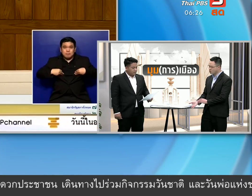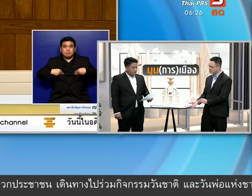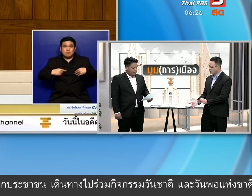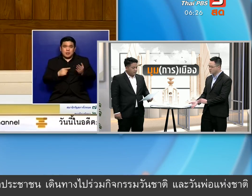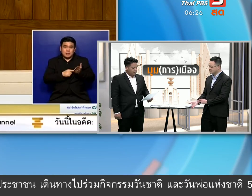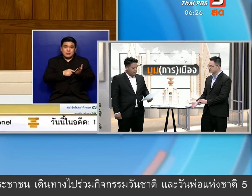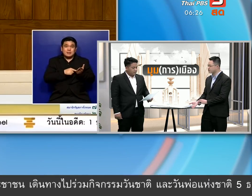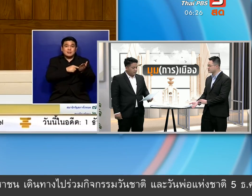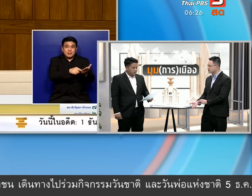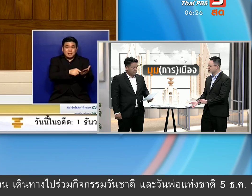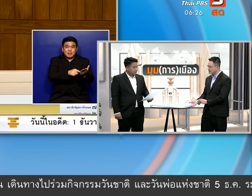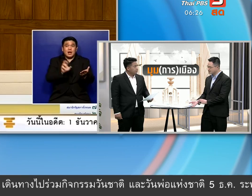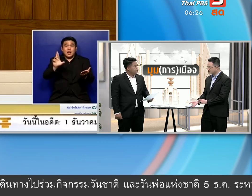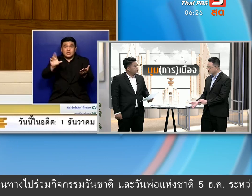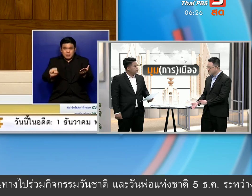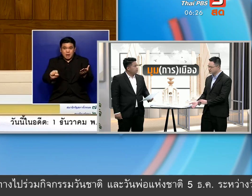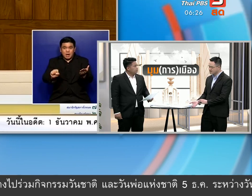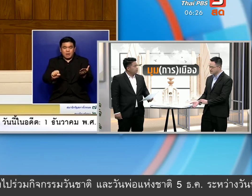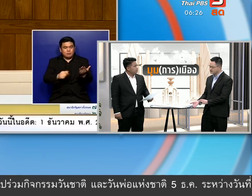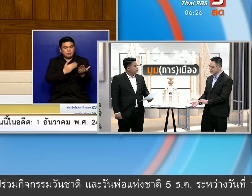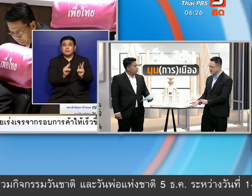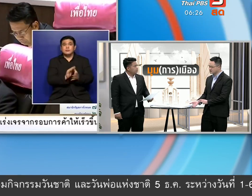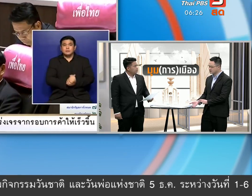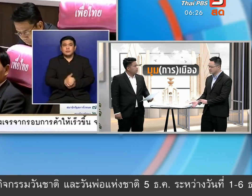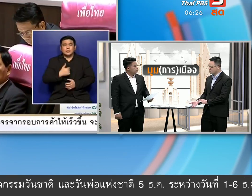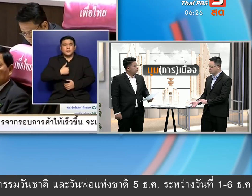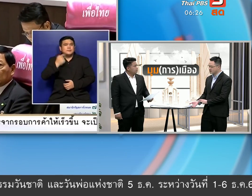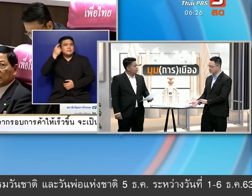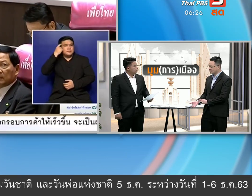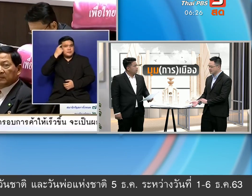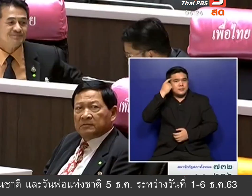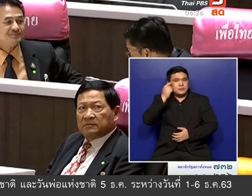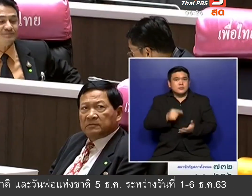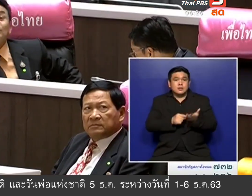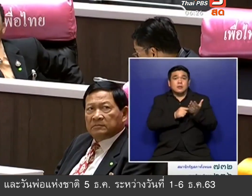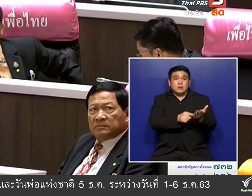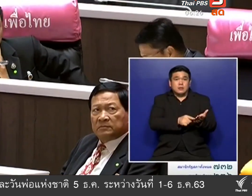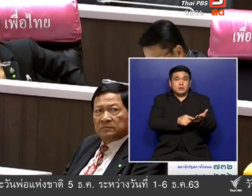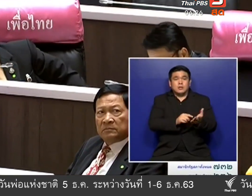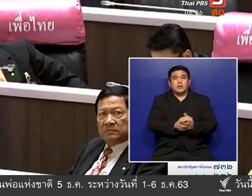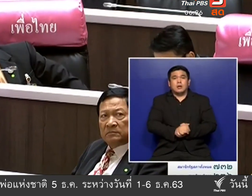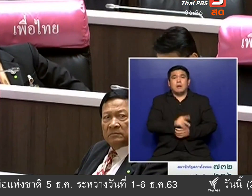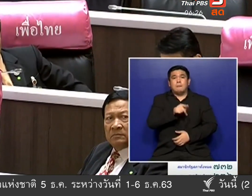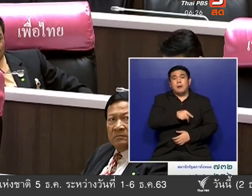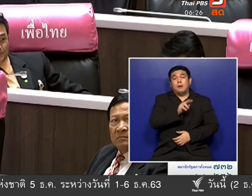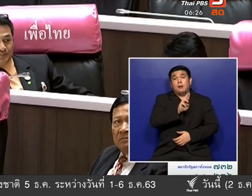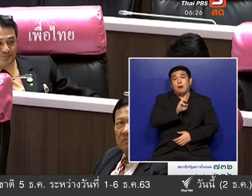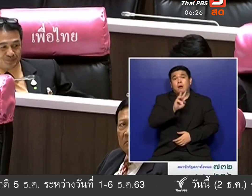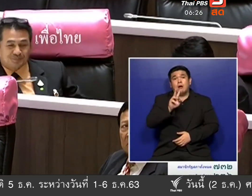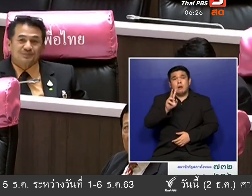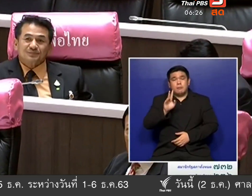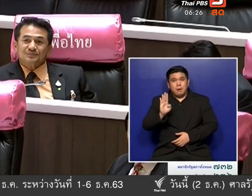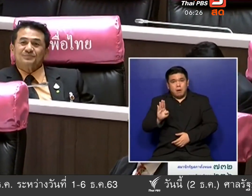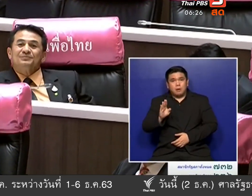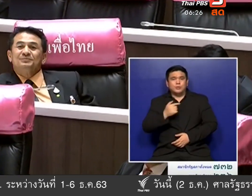และการมีส่วนร่วมของประชาชนพันธกิจที่หนึ่งให้การศึกษาและเสริมสร้างวัฒนธรรมทางการเมืองการปกครองของพลเมืองและ